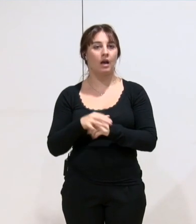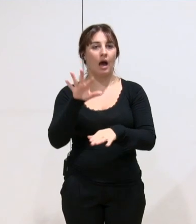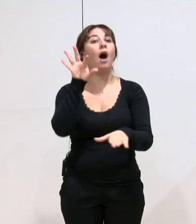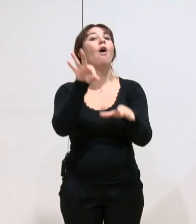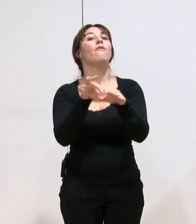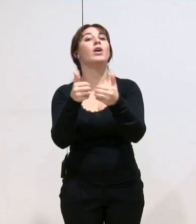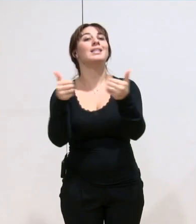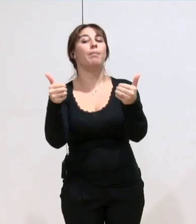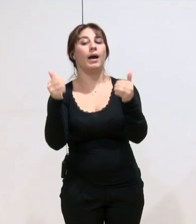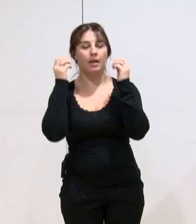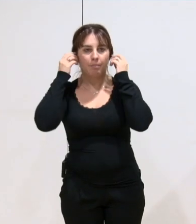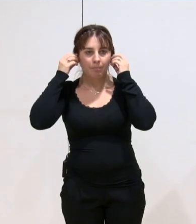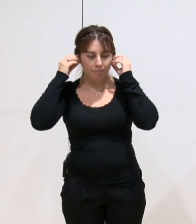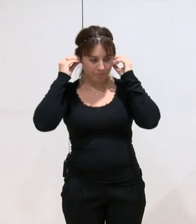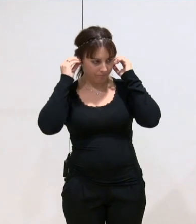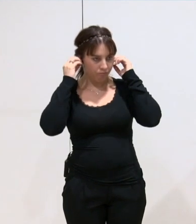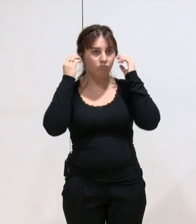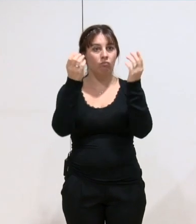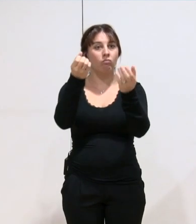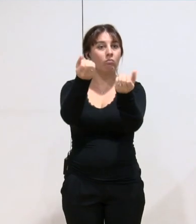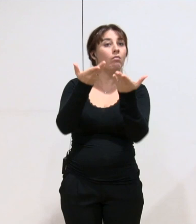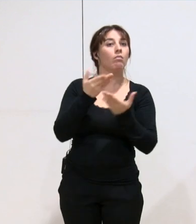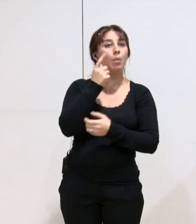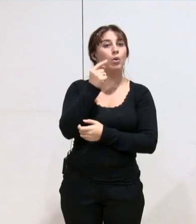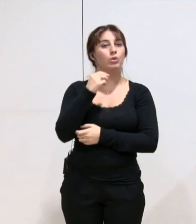très bien. Donc, je vous laisse l'annoncer, Monsieur